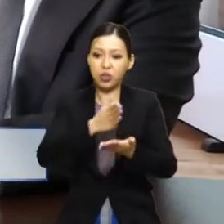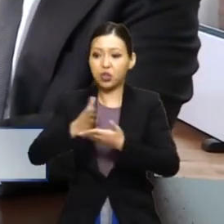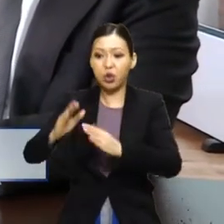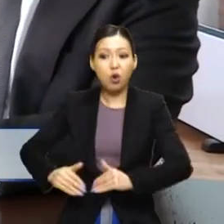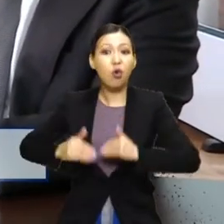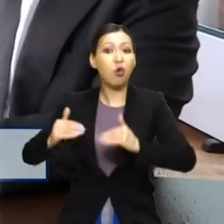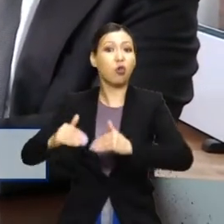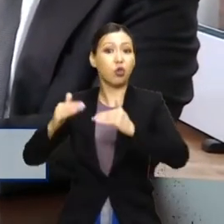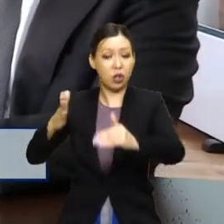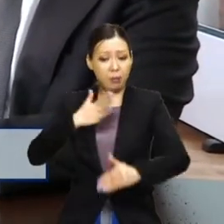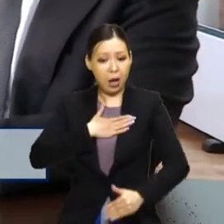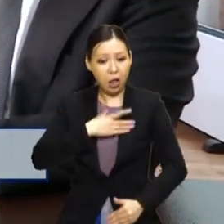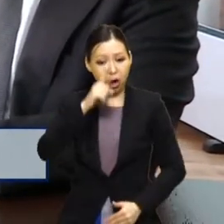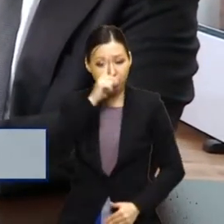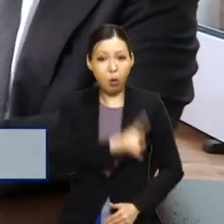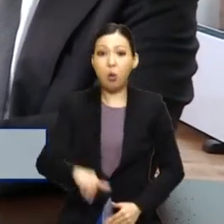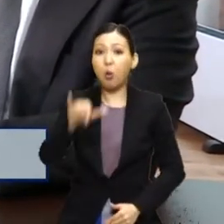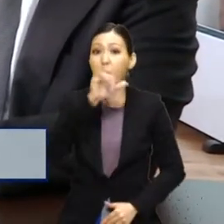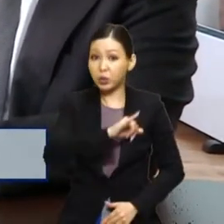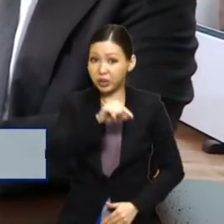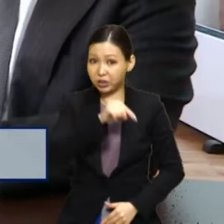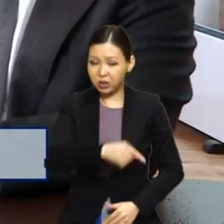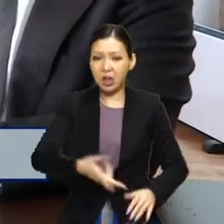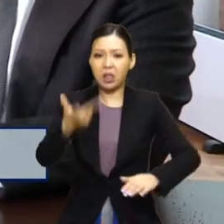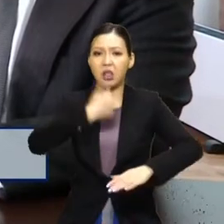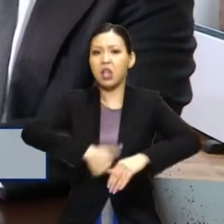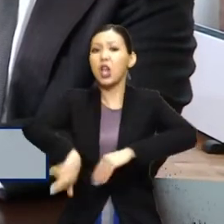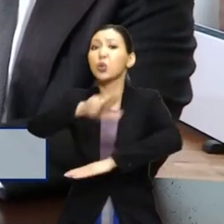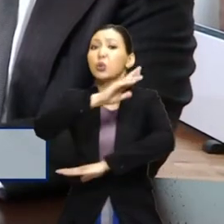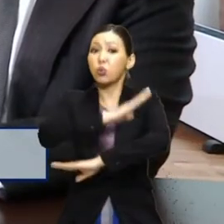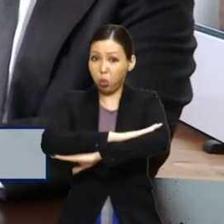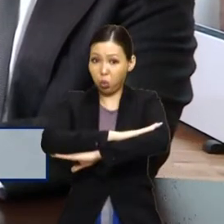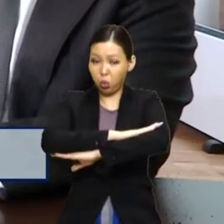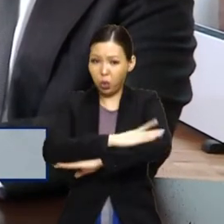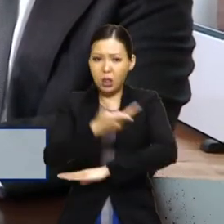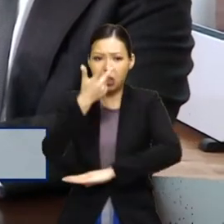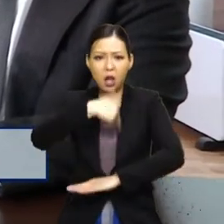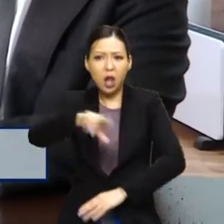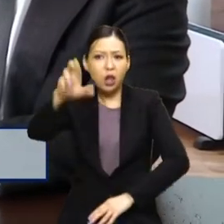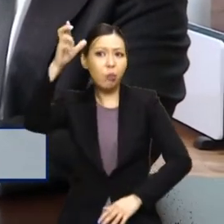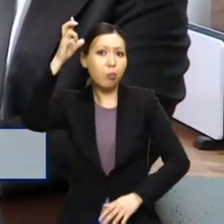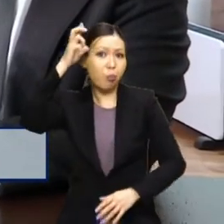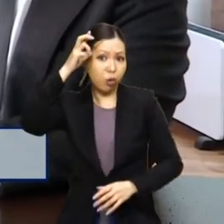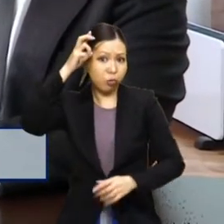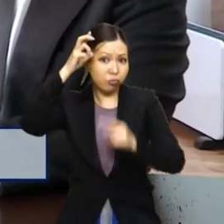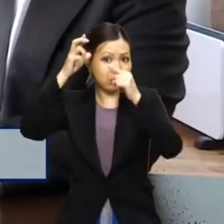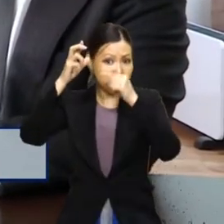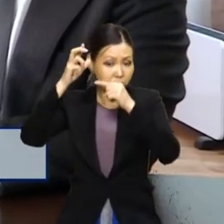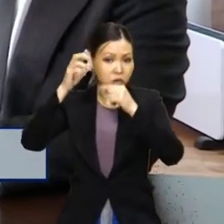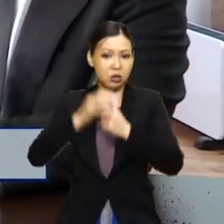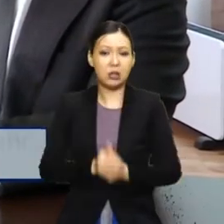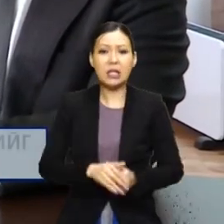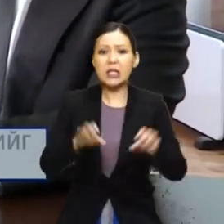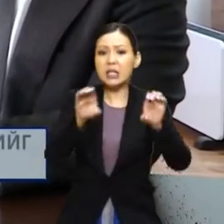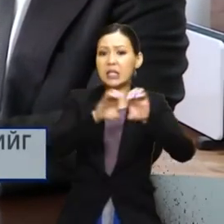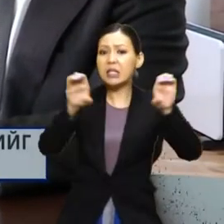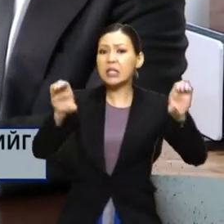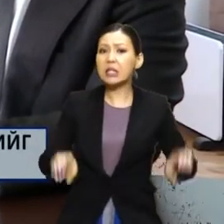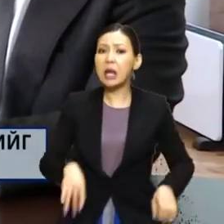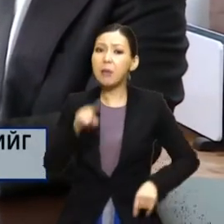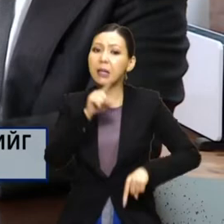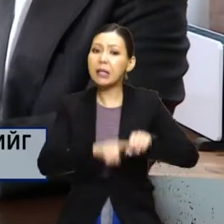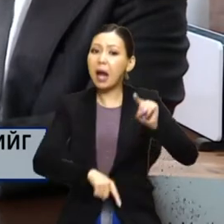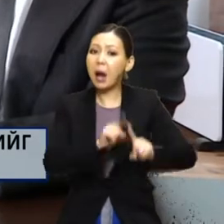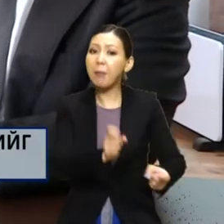хөгжиж байна. Тэгвэл манай улсад яг эдгээд сургуулиуд тий дээд боловсралхын систем маань үргэлээ